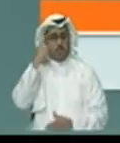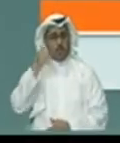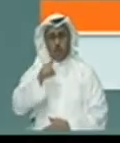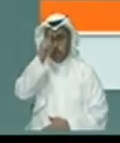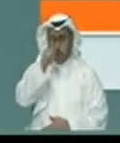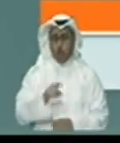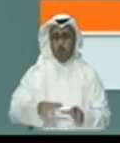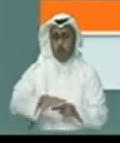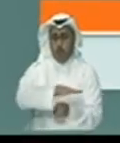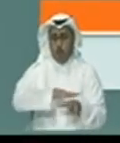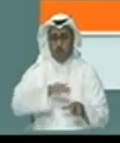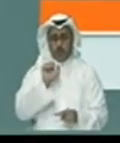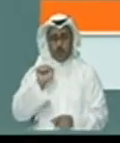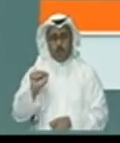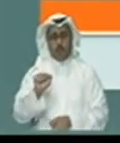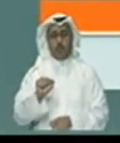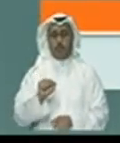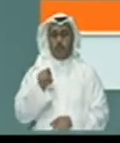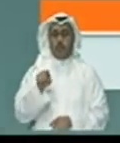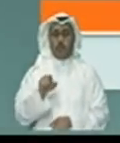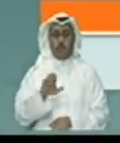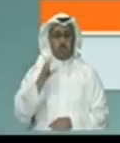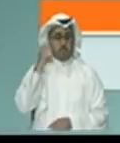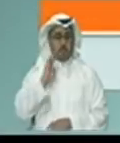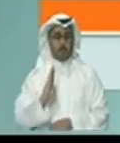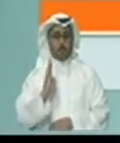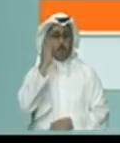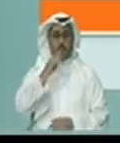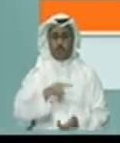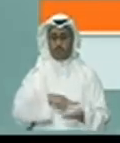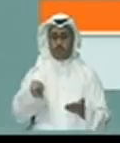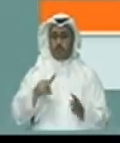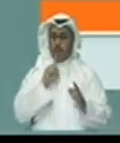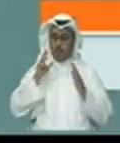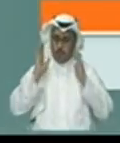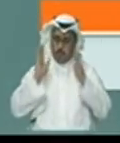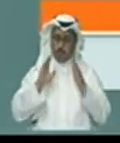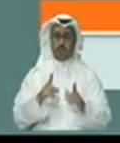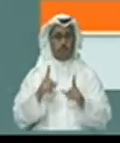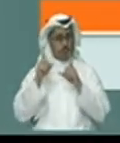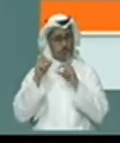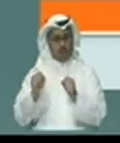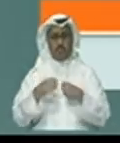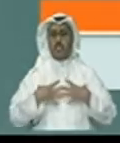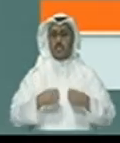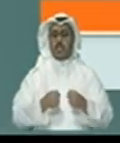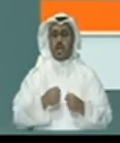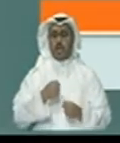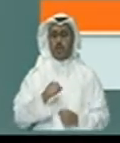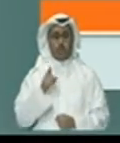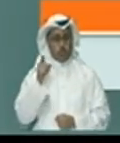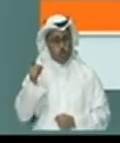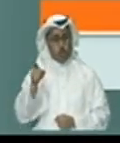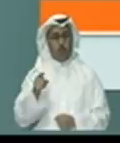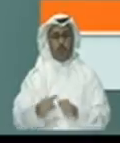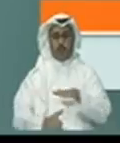اليوم الوطني لبلاده. وأعرب سمو ولي العهد عن أطيب التهاني وأصدق التمنيات بموفور الصحة والسعادة